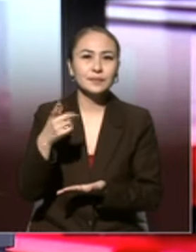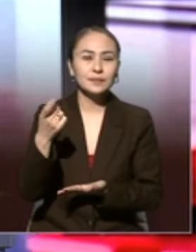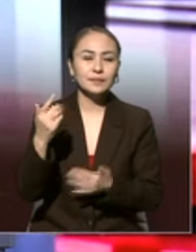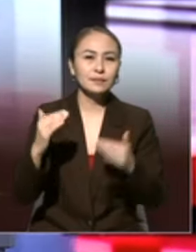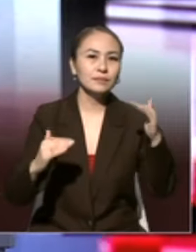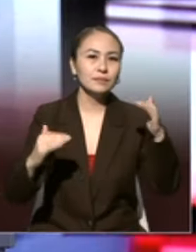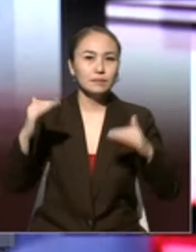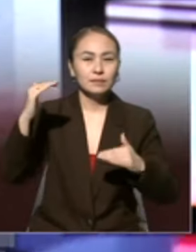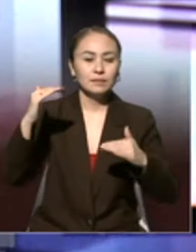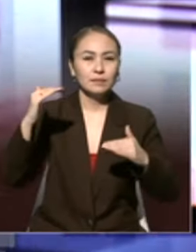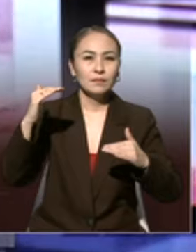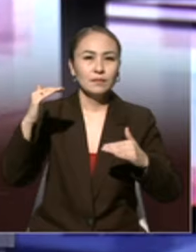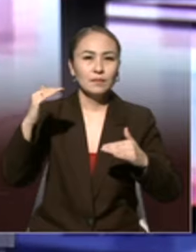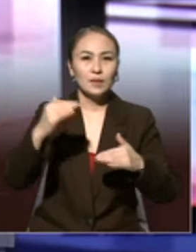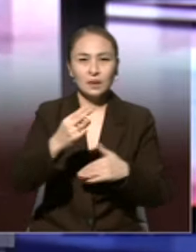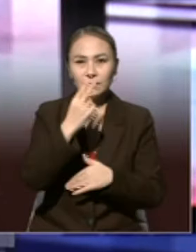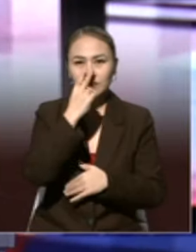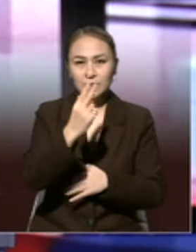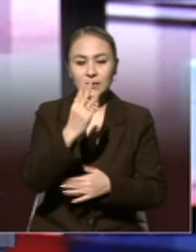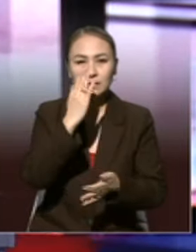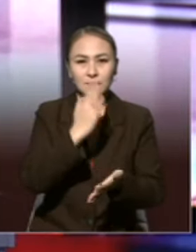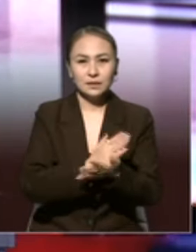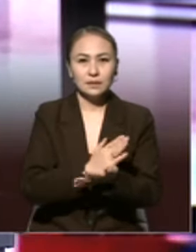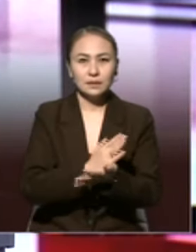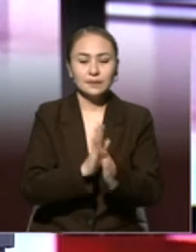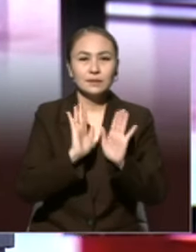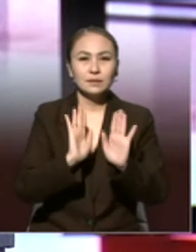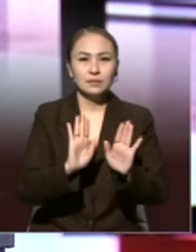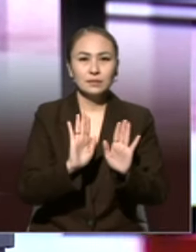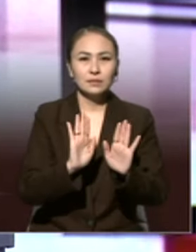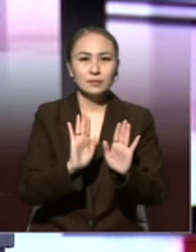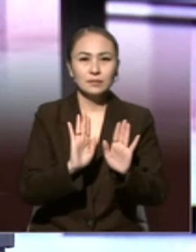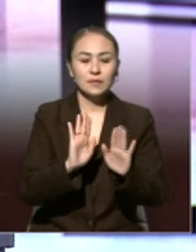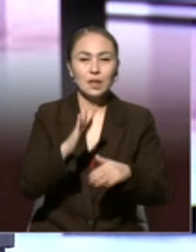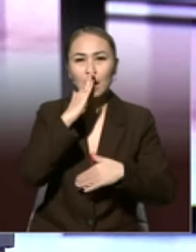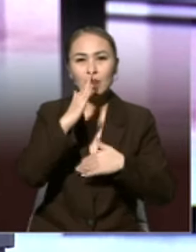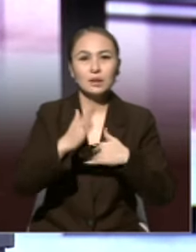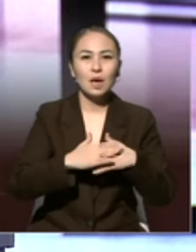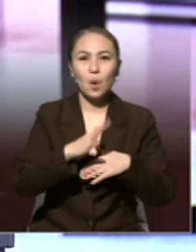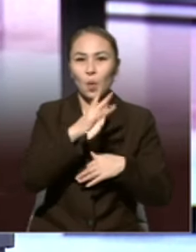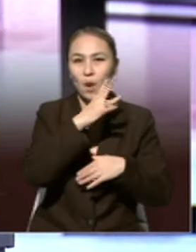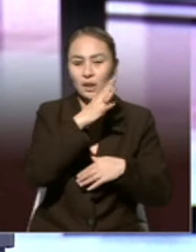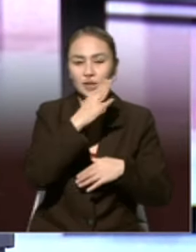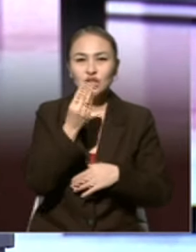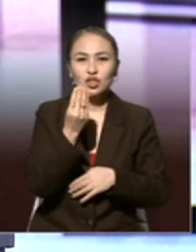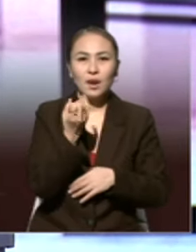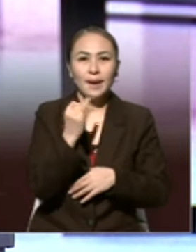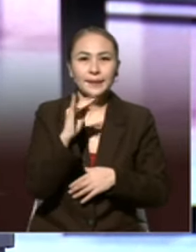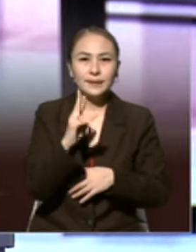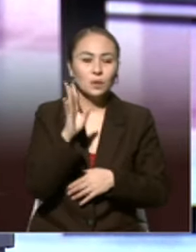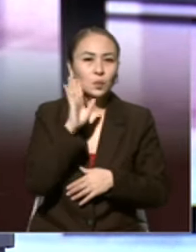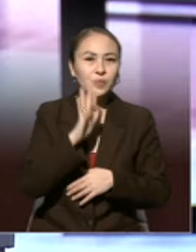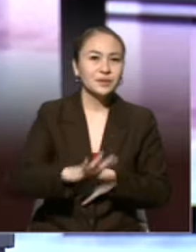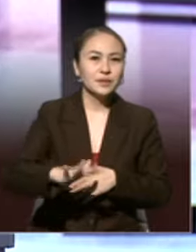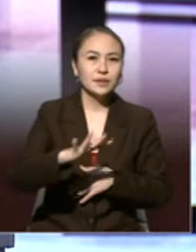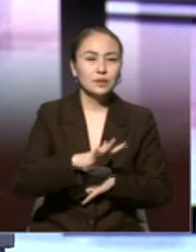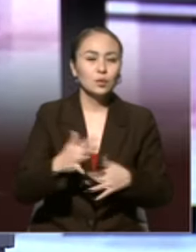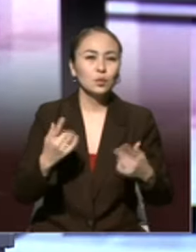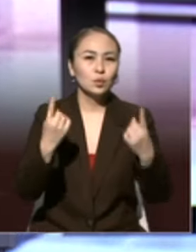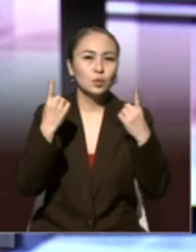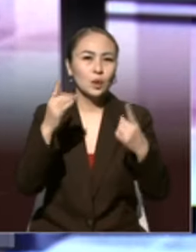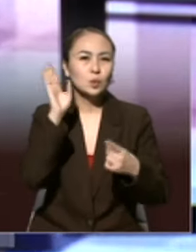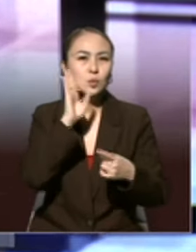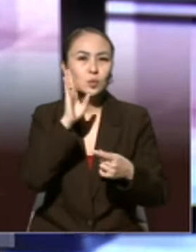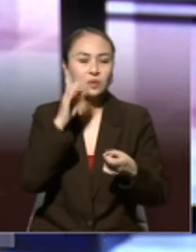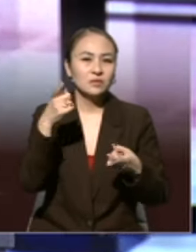жоғарғы деңгейі өткенін бақылауға болады. Тек алдағы уақытта Жайық өзені бойынша үлкен судың